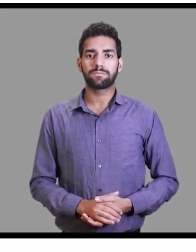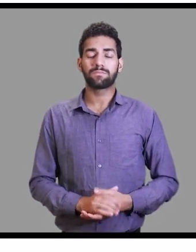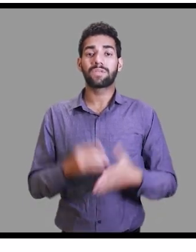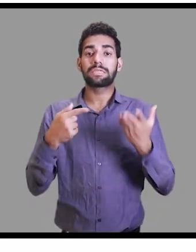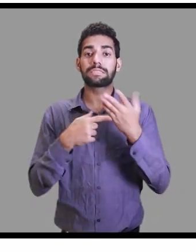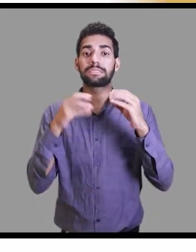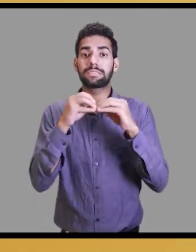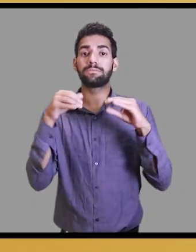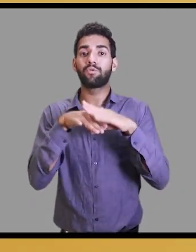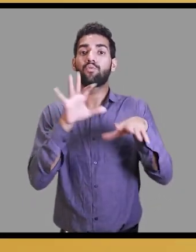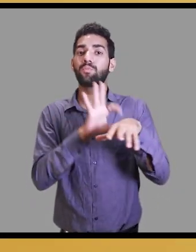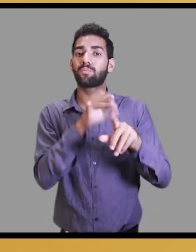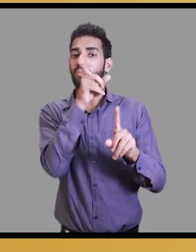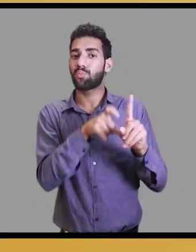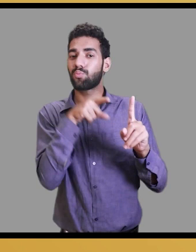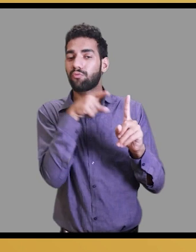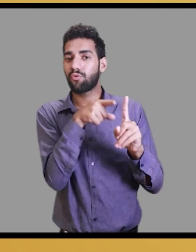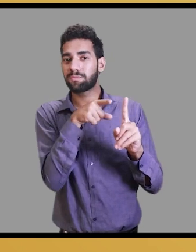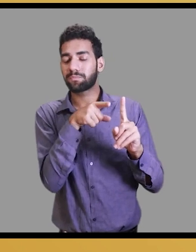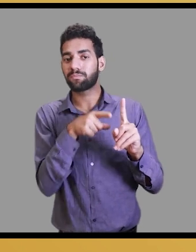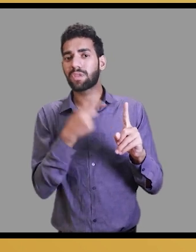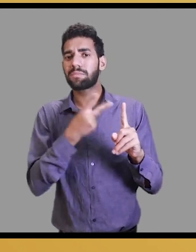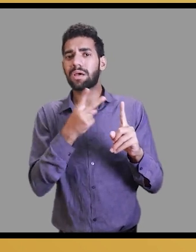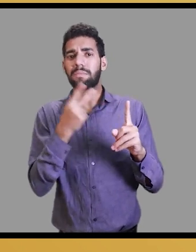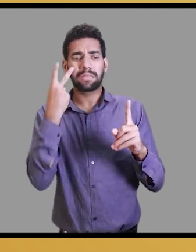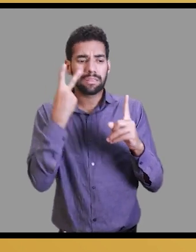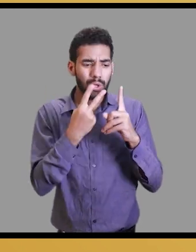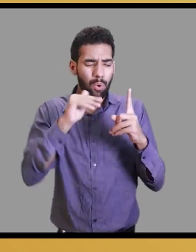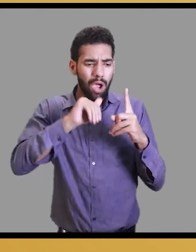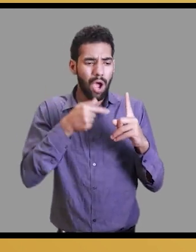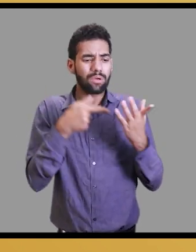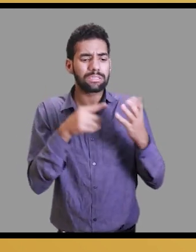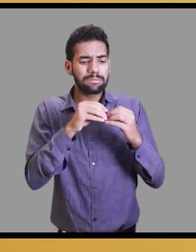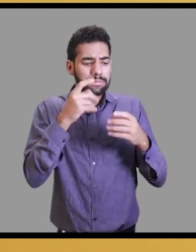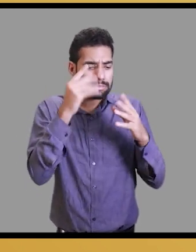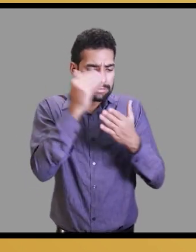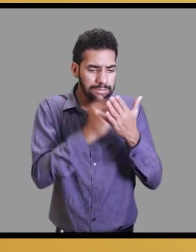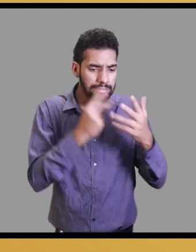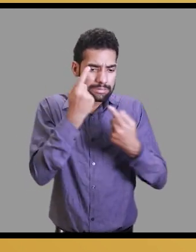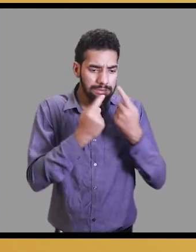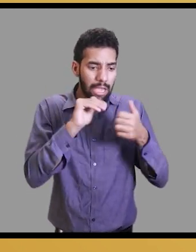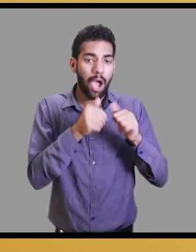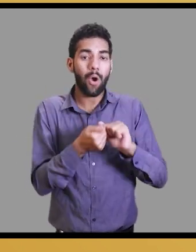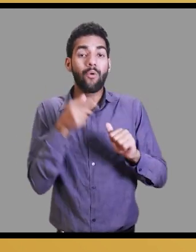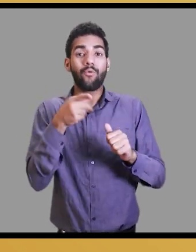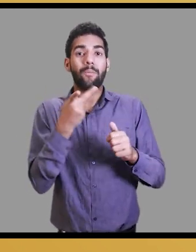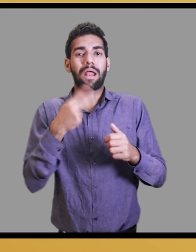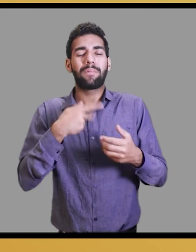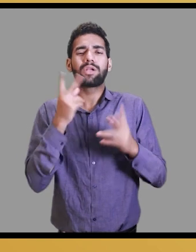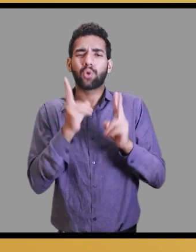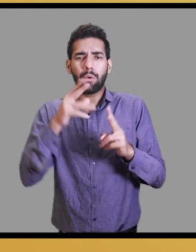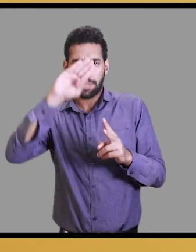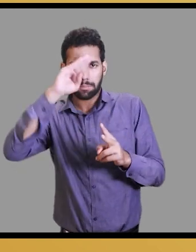ٹی بی کا مریض کس طرح سے جو ہے نا وہ اپنی علامات کو شو کرتا ہے، تو سب سے کامن جو ٹی بی کے اندر ہوتا ہے وہ ہلکا بخار